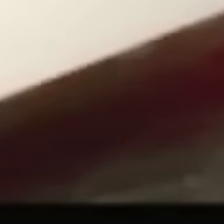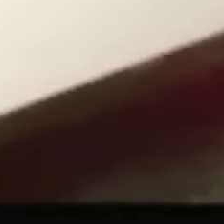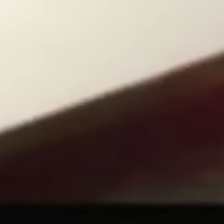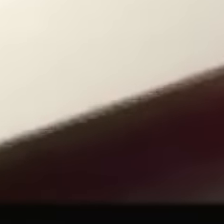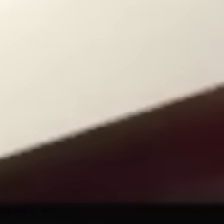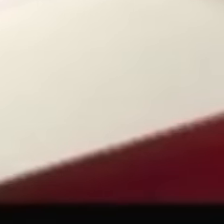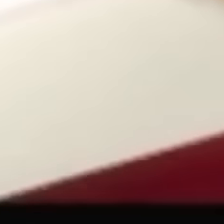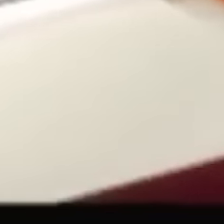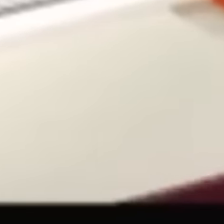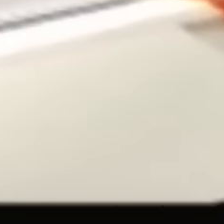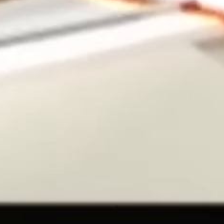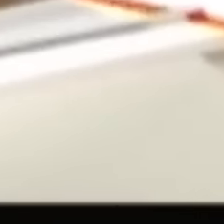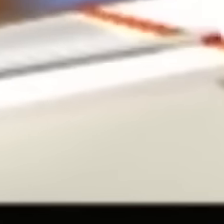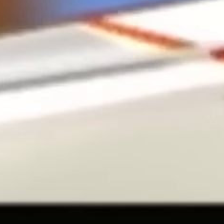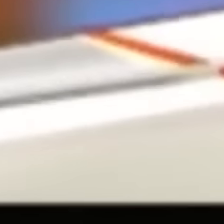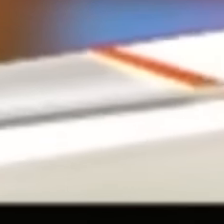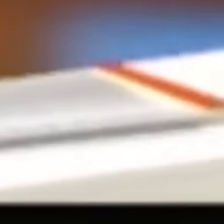ا